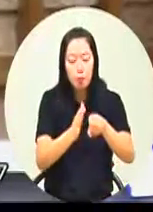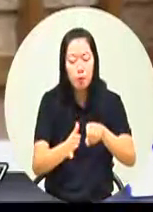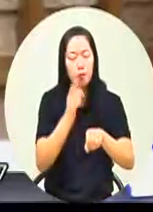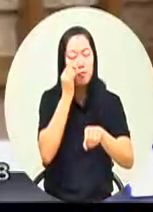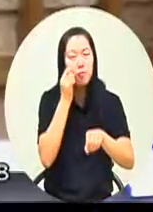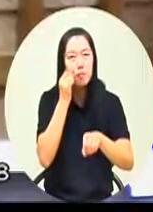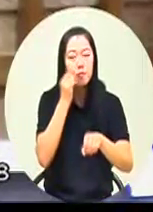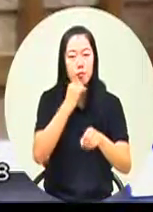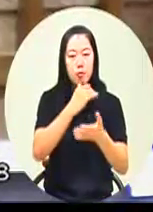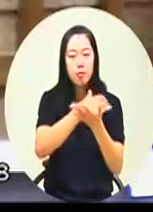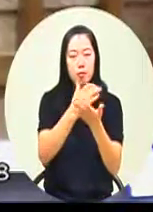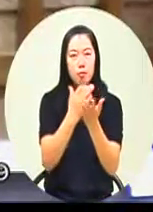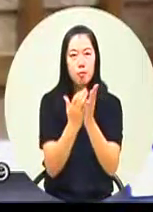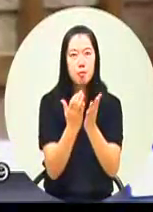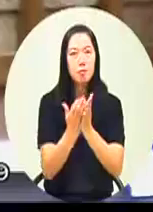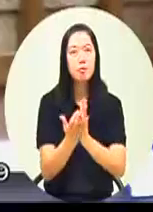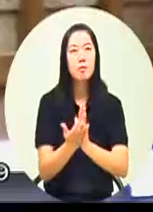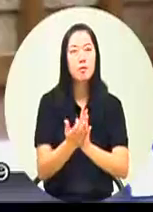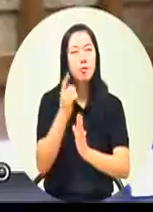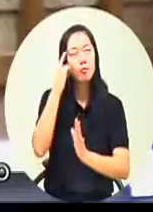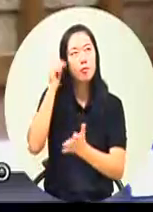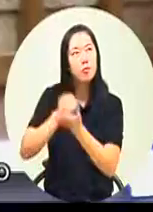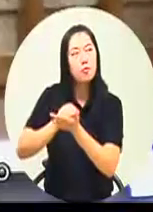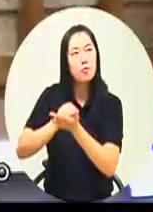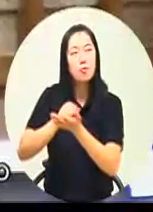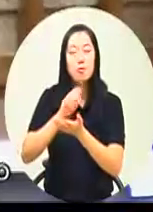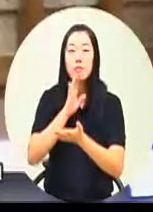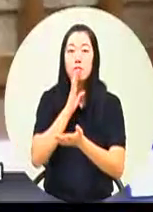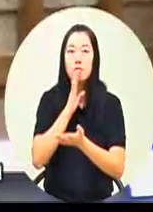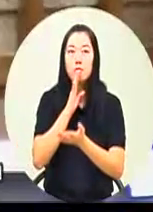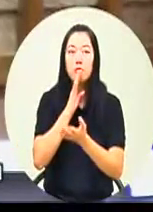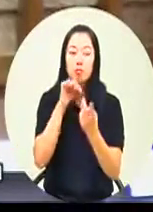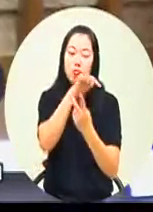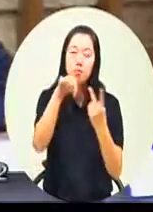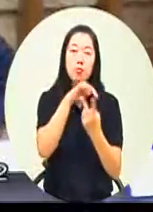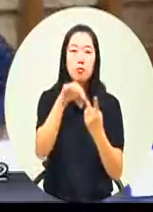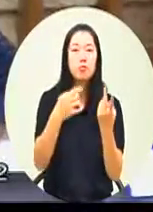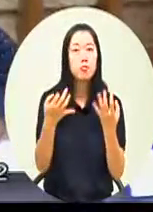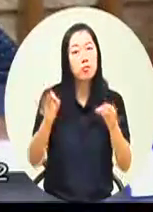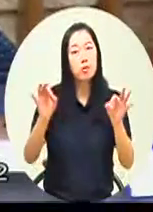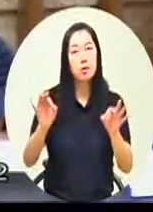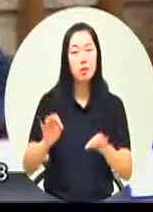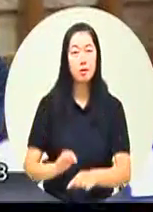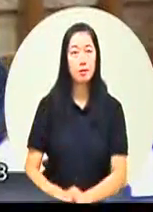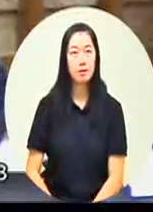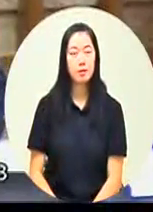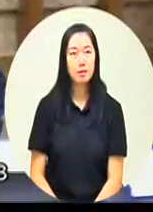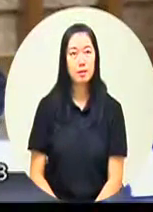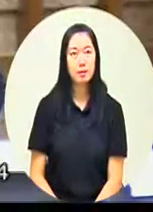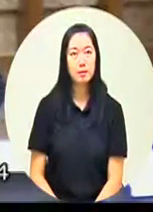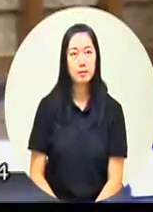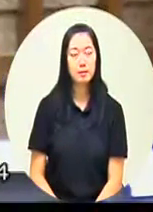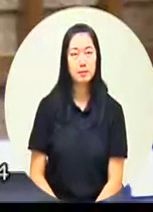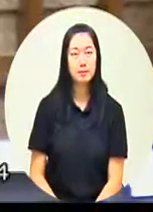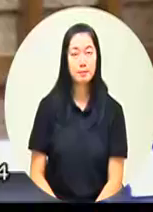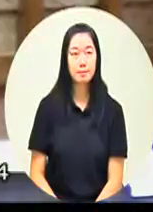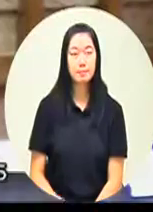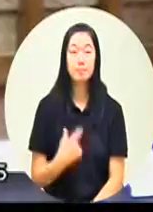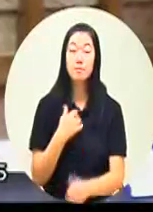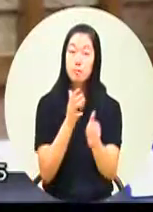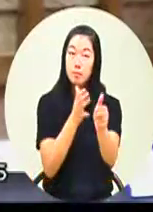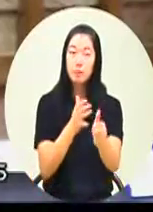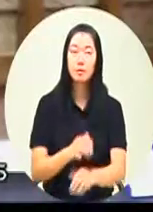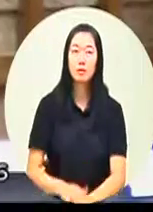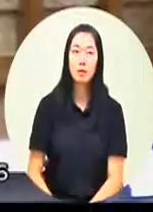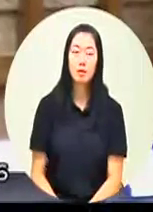个给人的刻板印象就是我们这有这两样的一个农产品。那我想请局长对